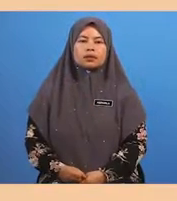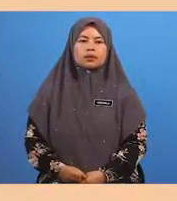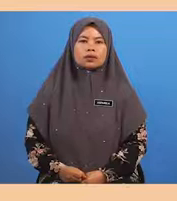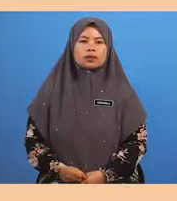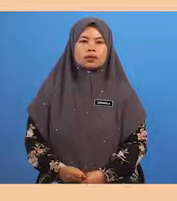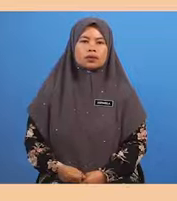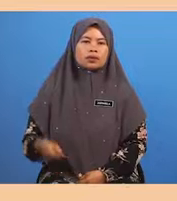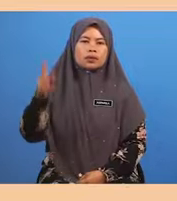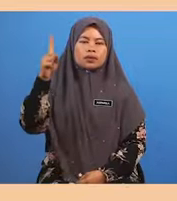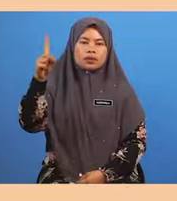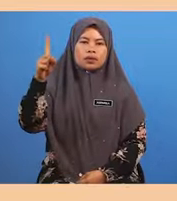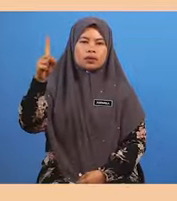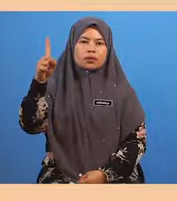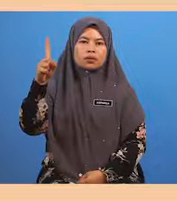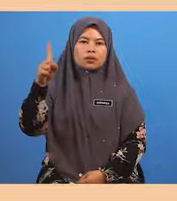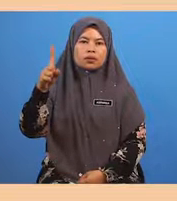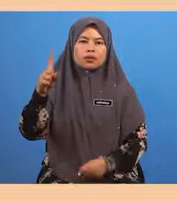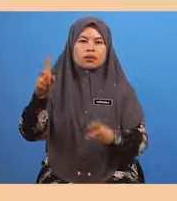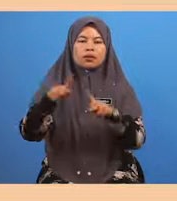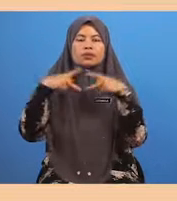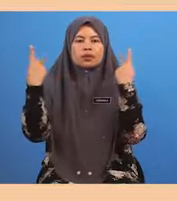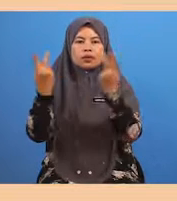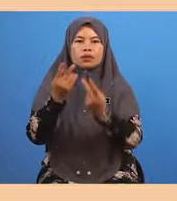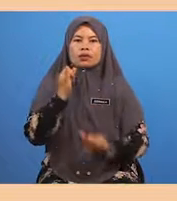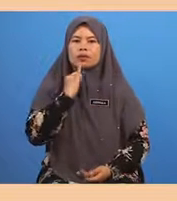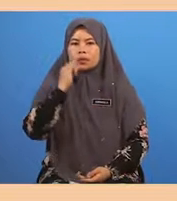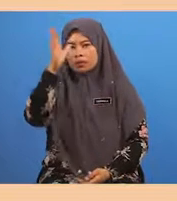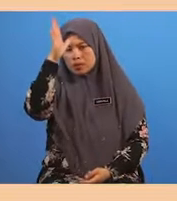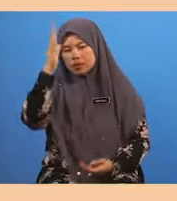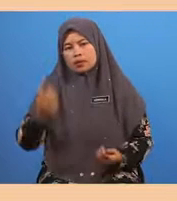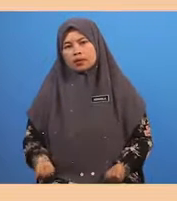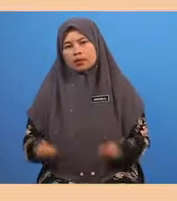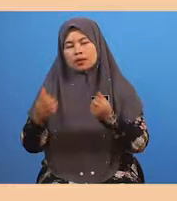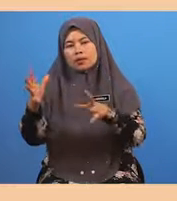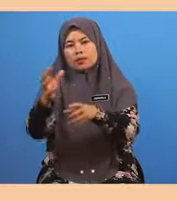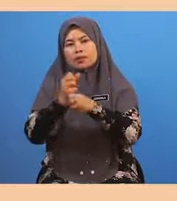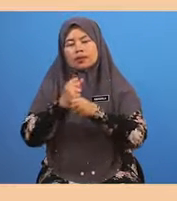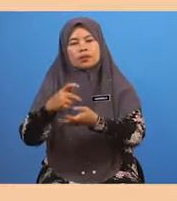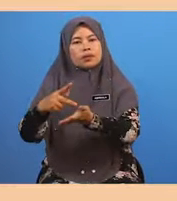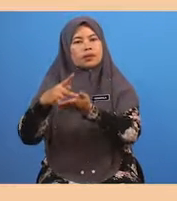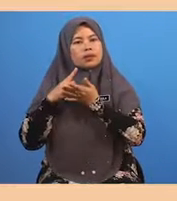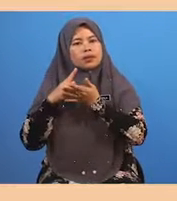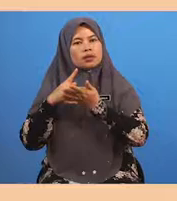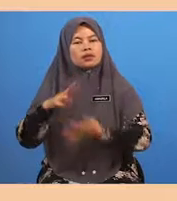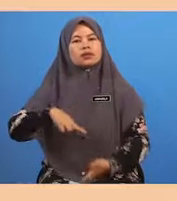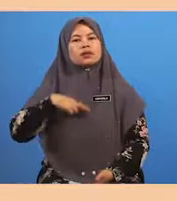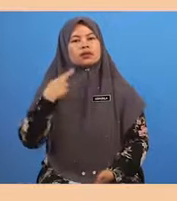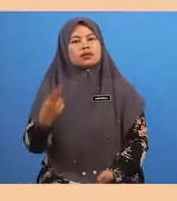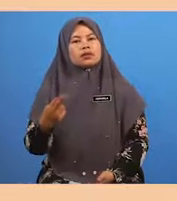Antaranya, pertama, keluarga ibu bapa angkat akan mendapat pahala dan keredaan Allah Subhanahu Wa